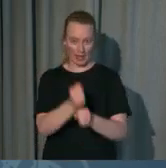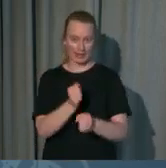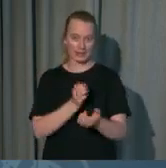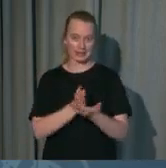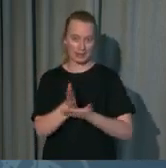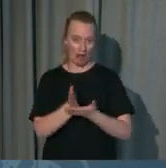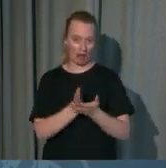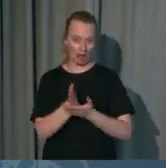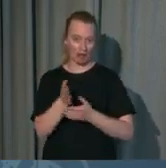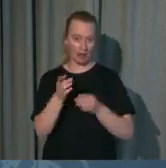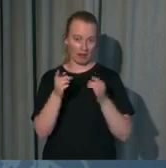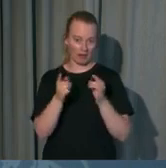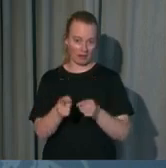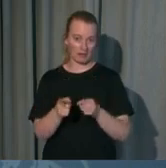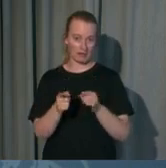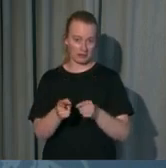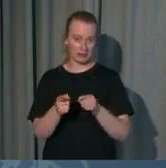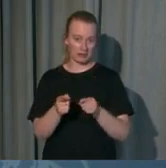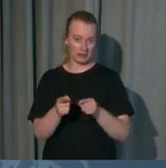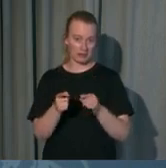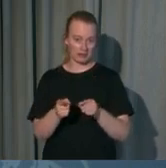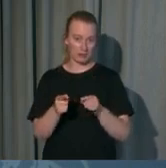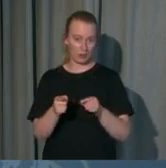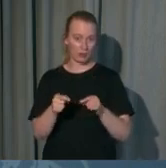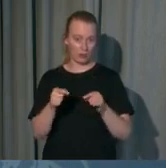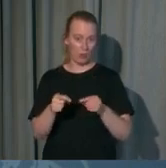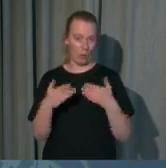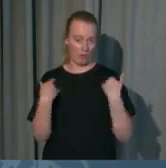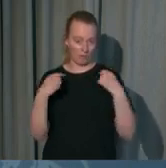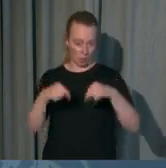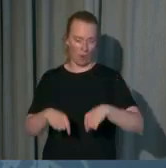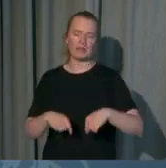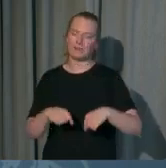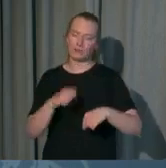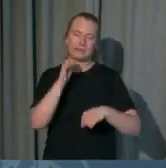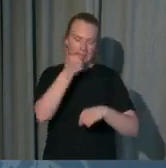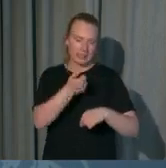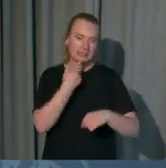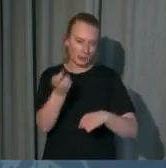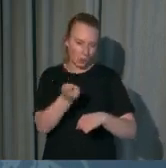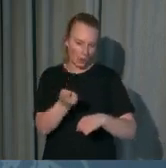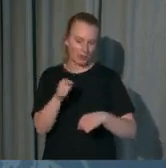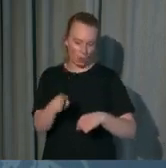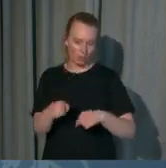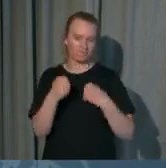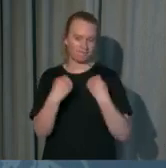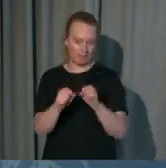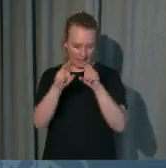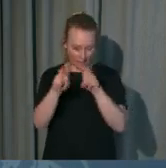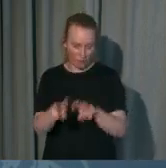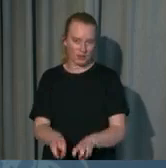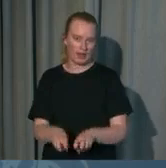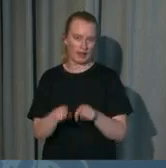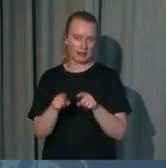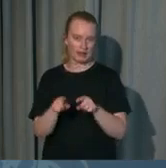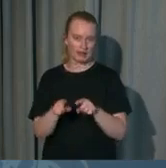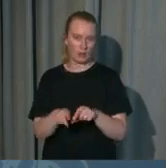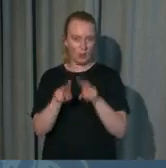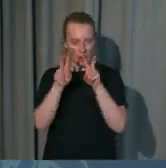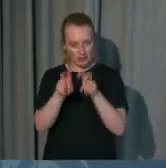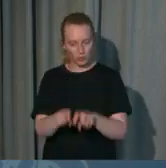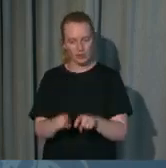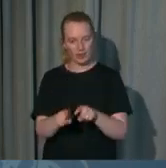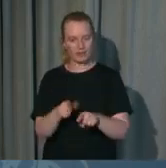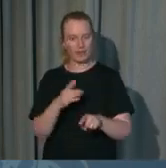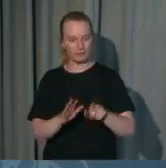saken som vi står midt i nå. Den under etterforskning, og etterforskningen vil jo belyse